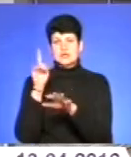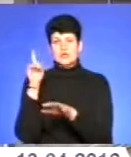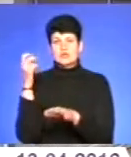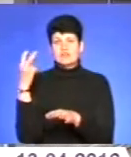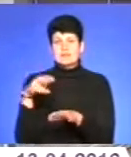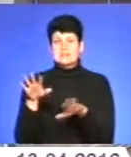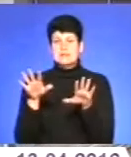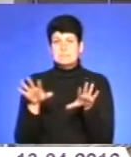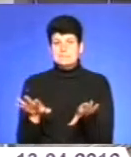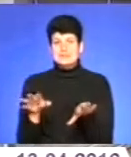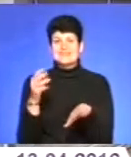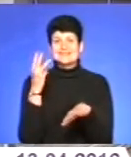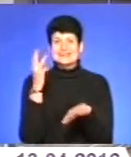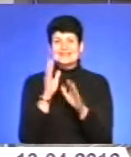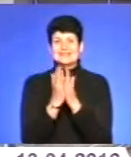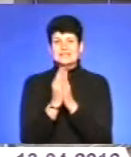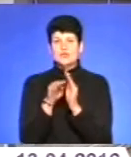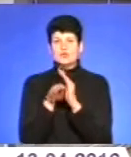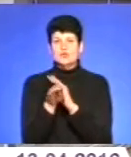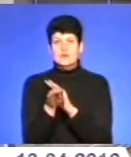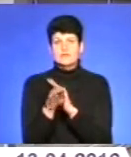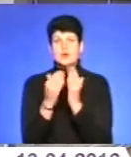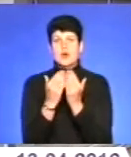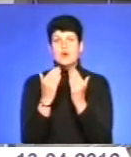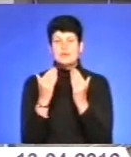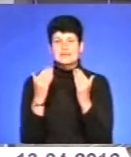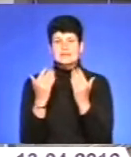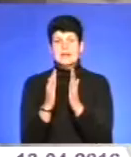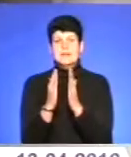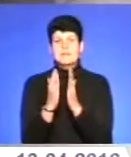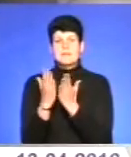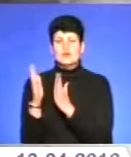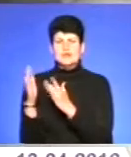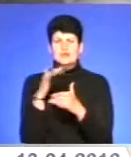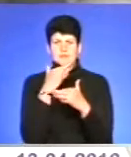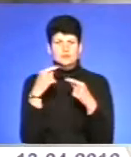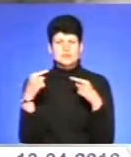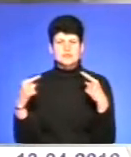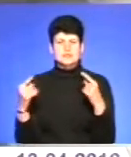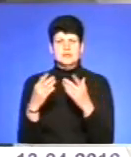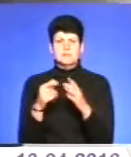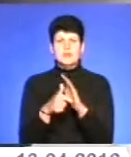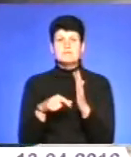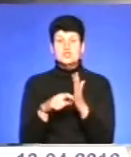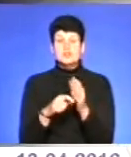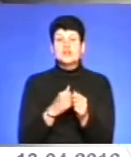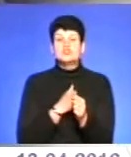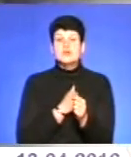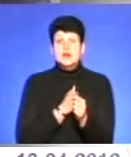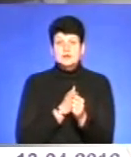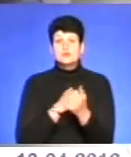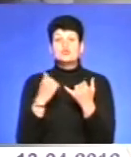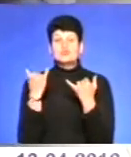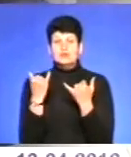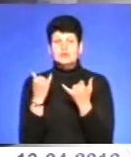місць, 3 книгосховища, музей бібліотеки та ряд інших функціональних приміщень. На жаль, сьогодні у